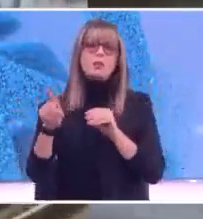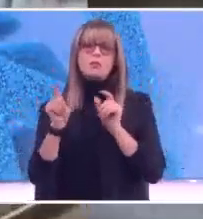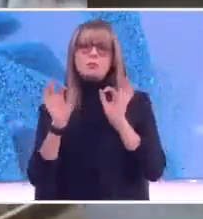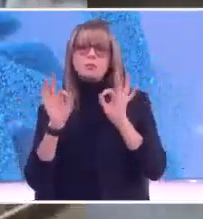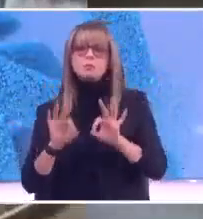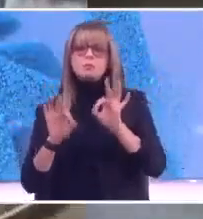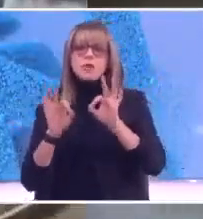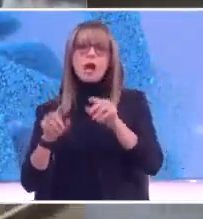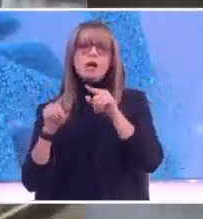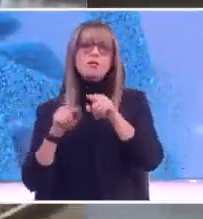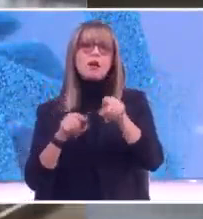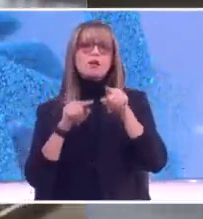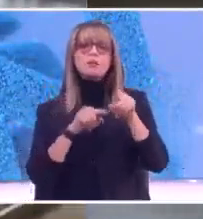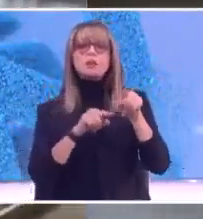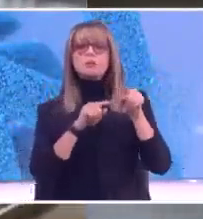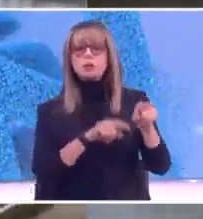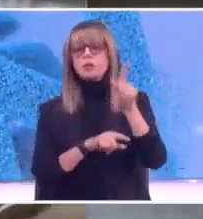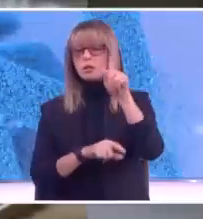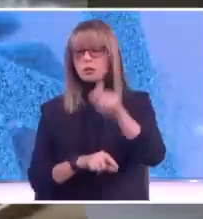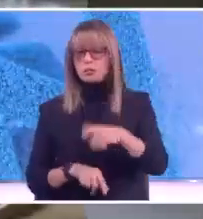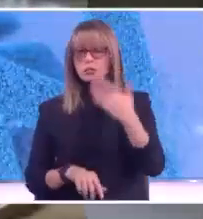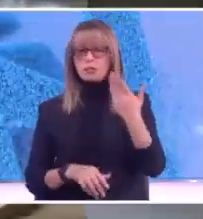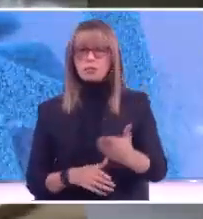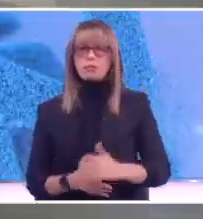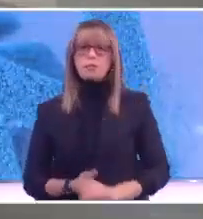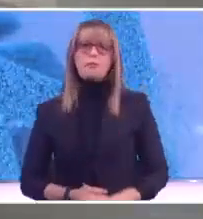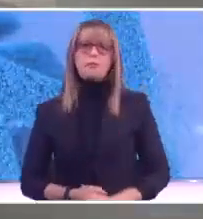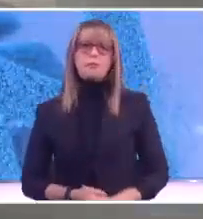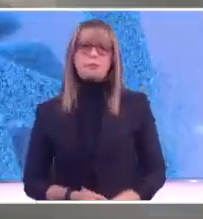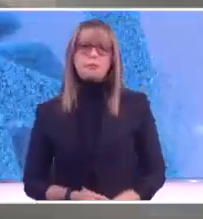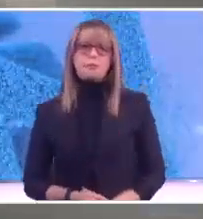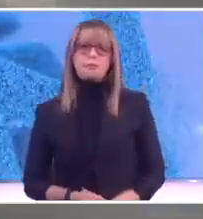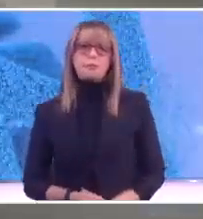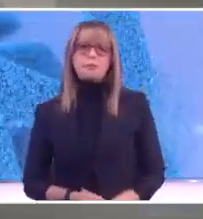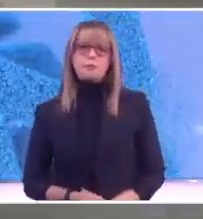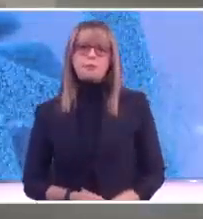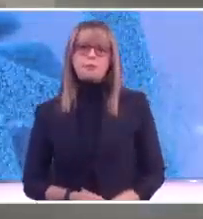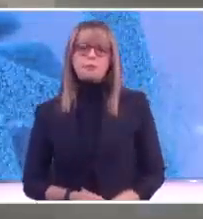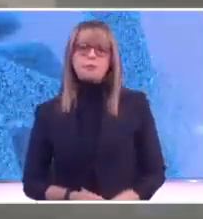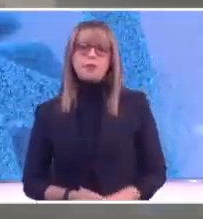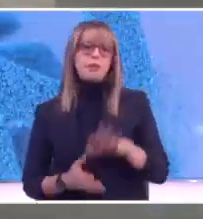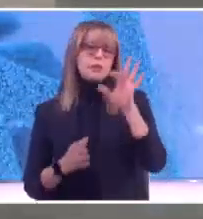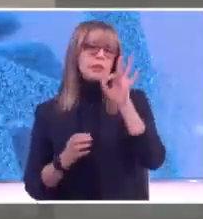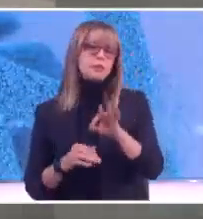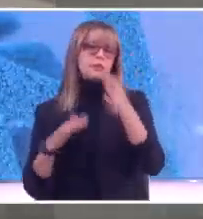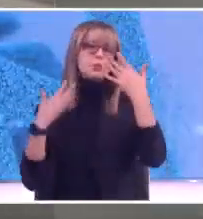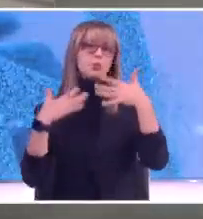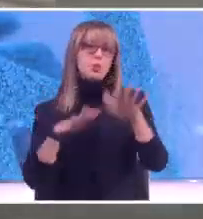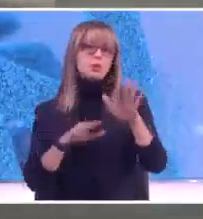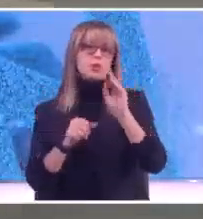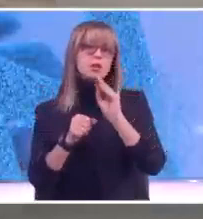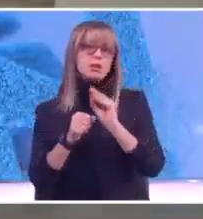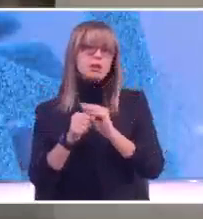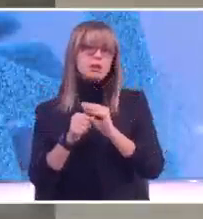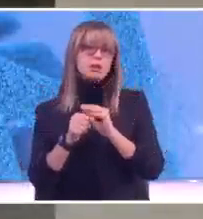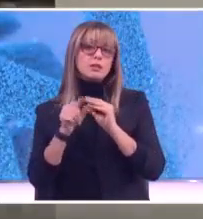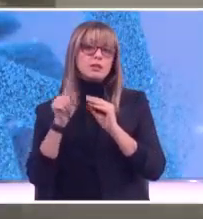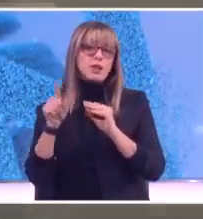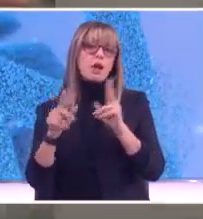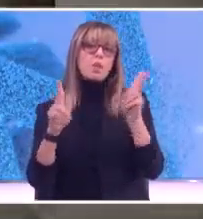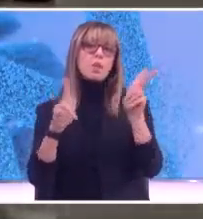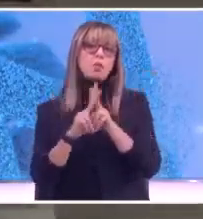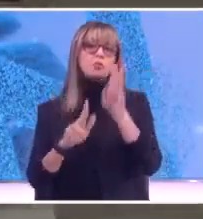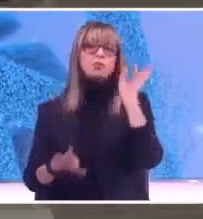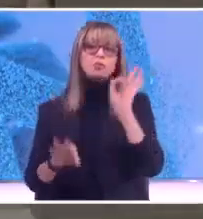şekilde yürürlükteydi. Özellikle başkent Tahran gibi büyük kentlerde. Şimdi gösterilerle birlikte aslında irşat devriyeleri